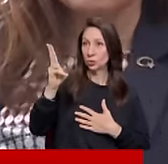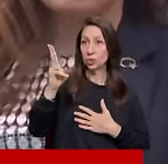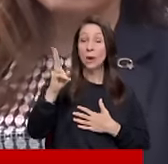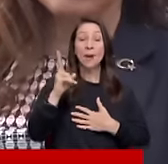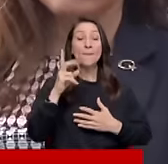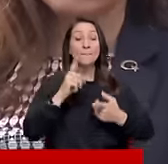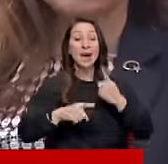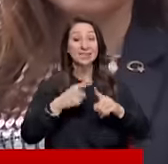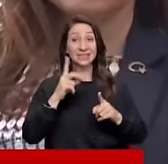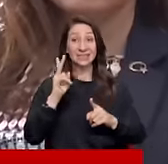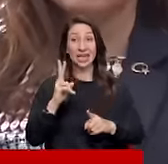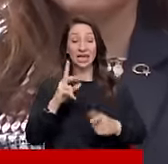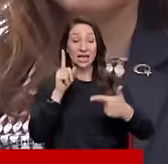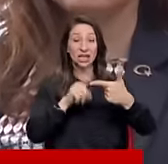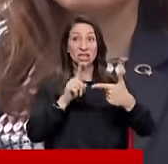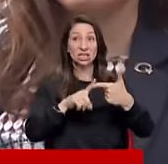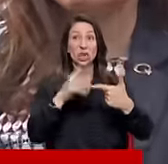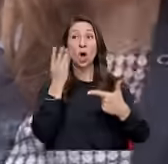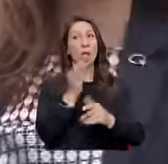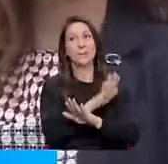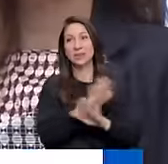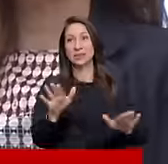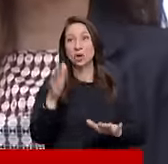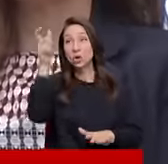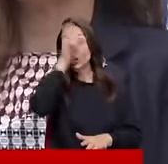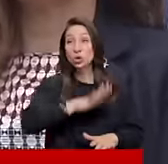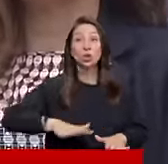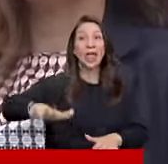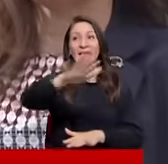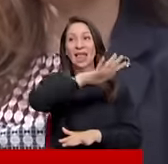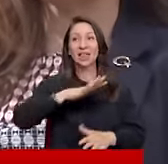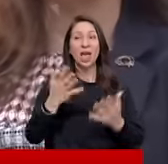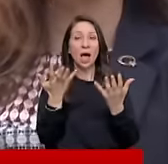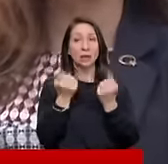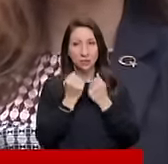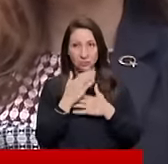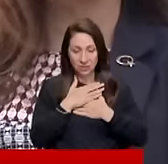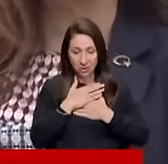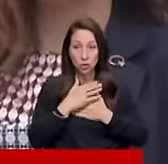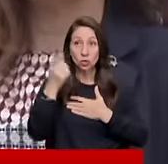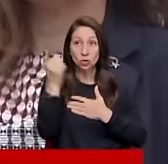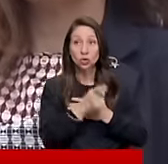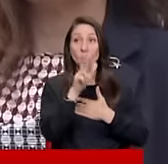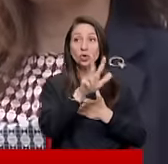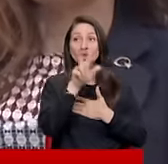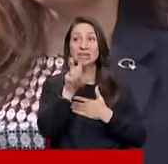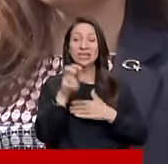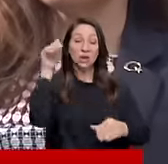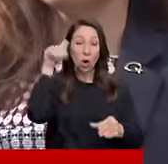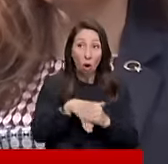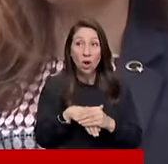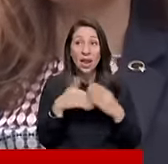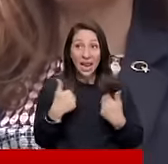Atatürk'ün partisi ikinci parti olamaz. Türkiye genelinde aldığımız %38